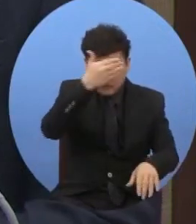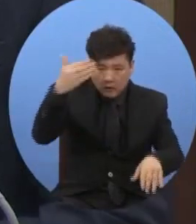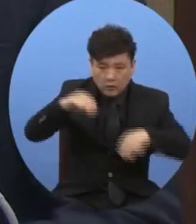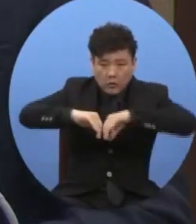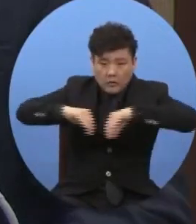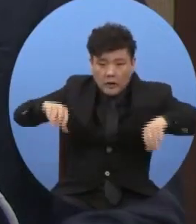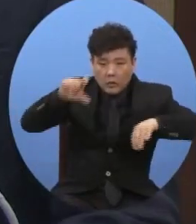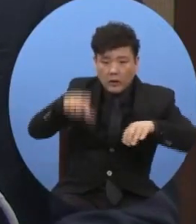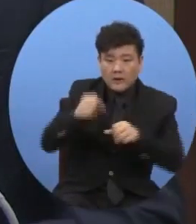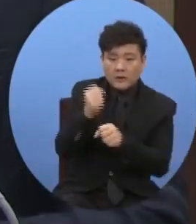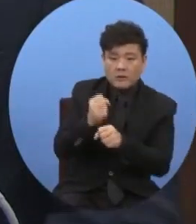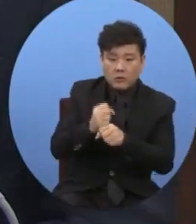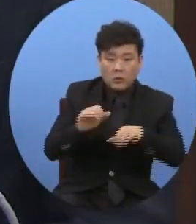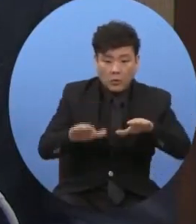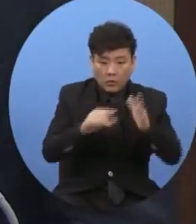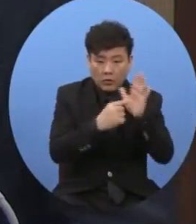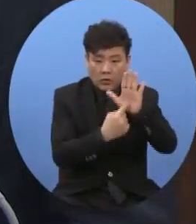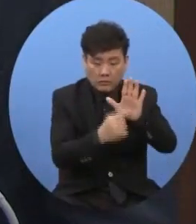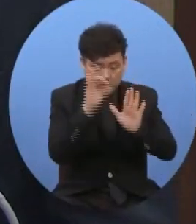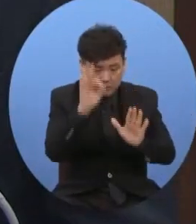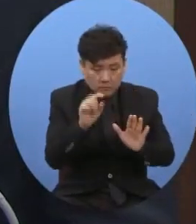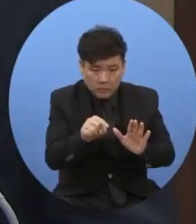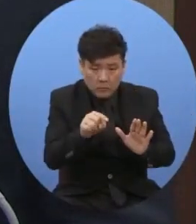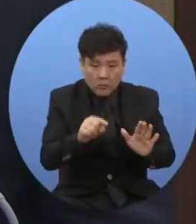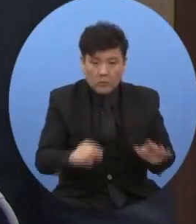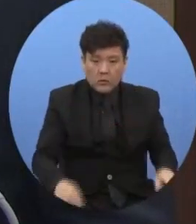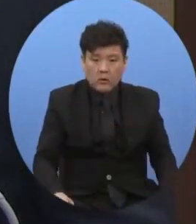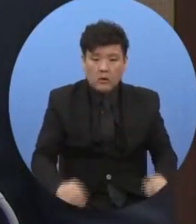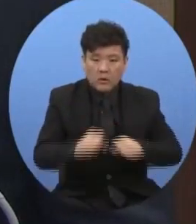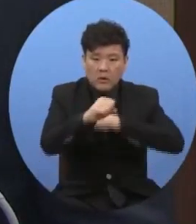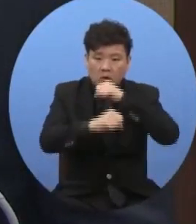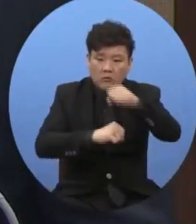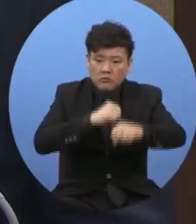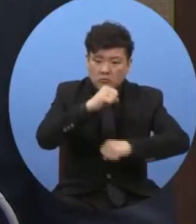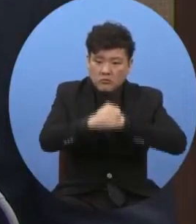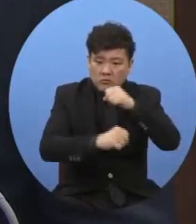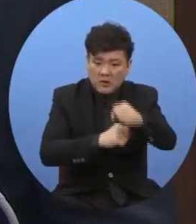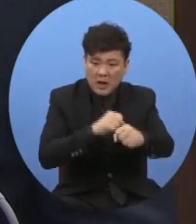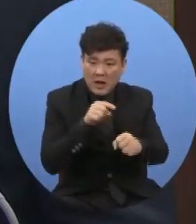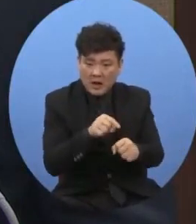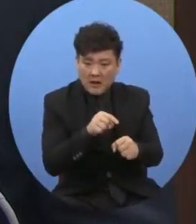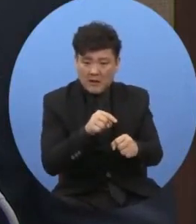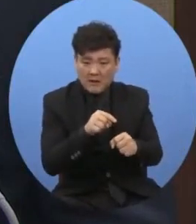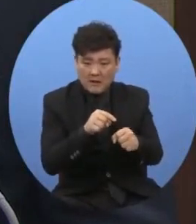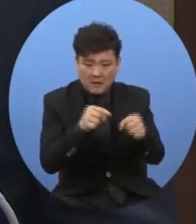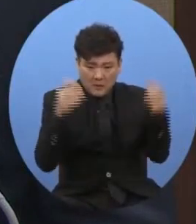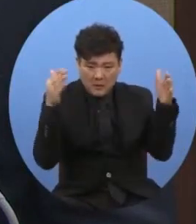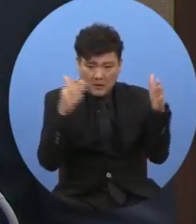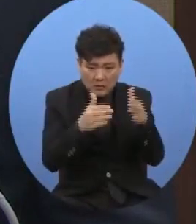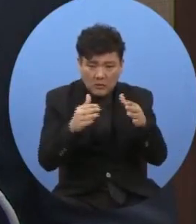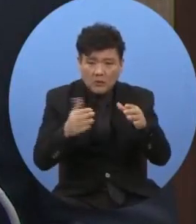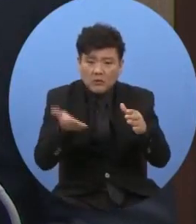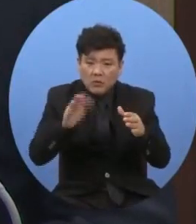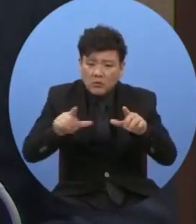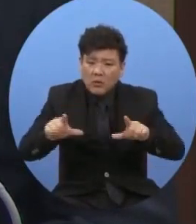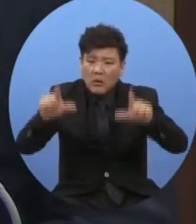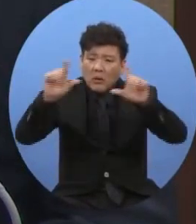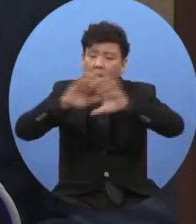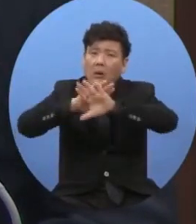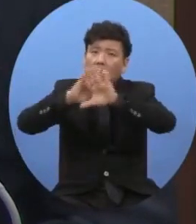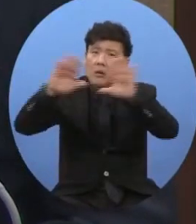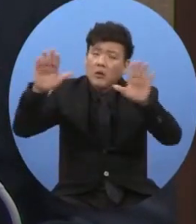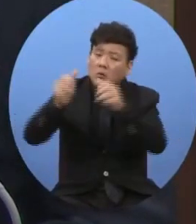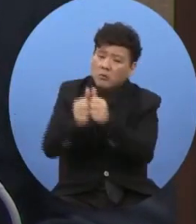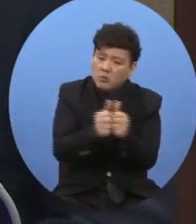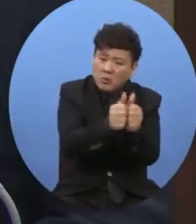네, 오늘 발표됐고요. 그 일각에서는 이 무제한 이용에만 지금 방점이 찍혀 있고 정말로 기후와 동행하고 있는 게 맞냐라는